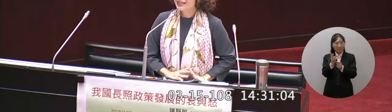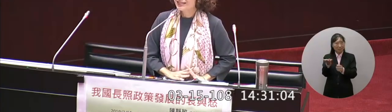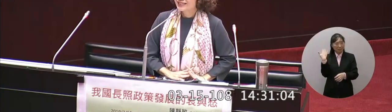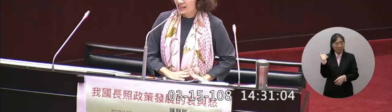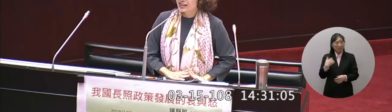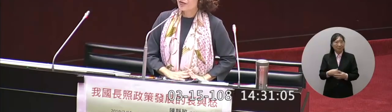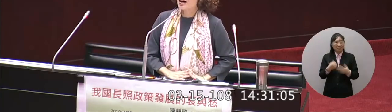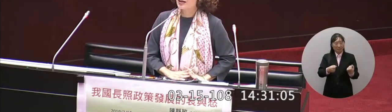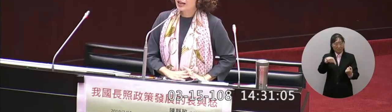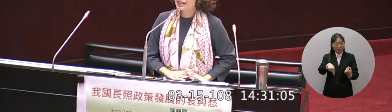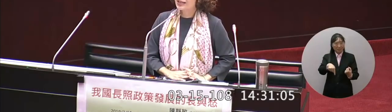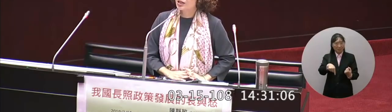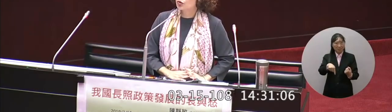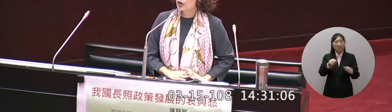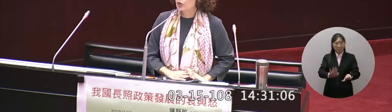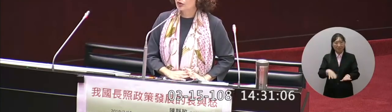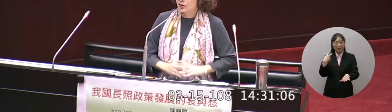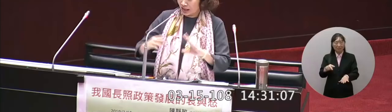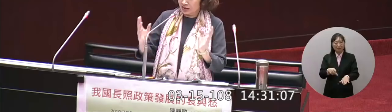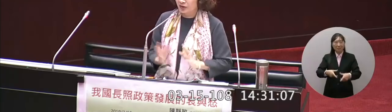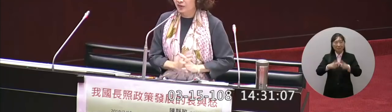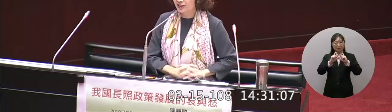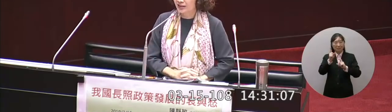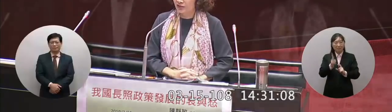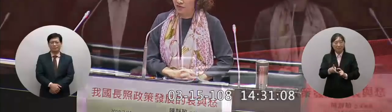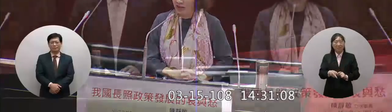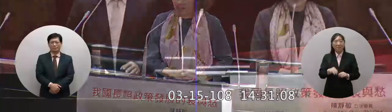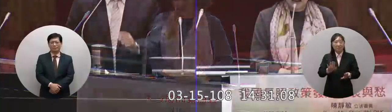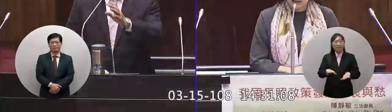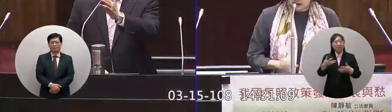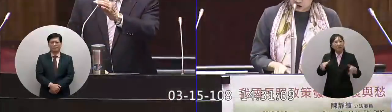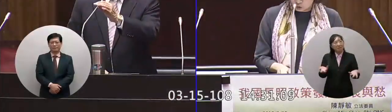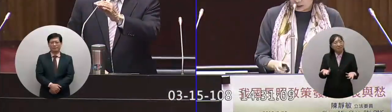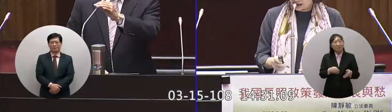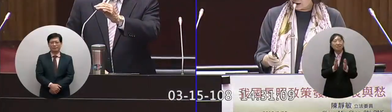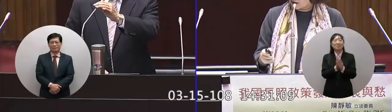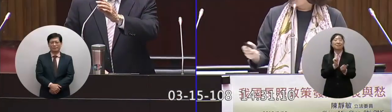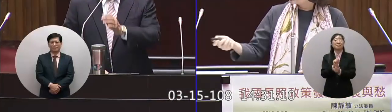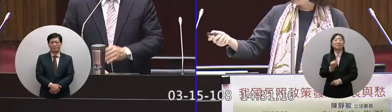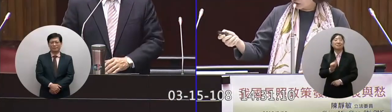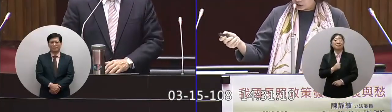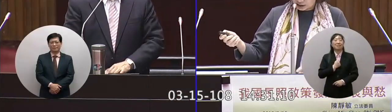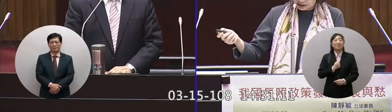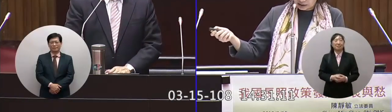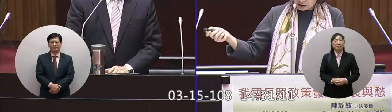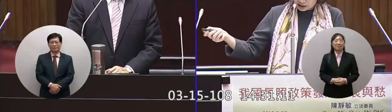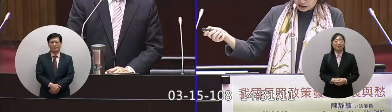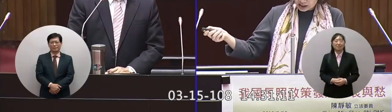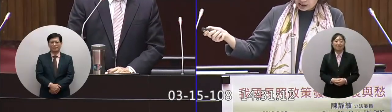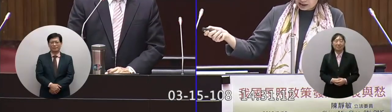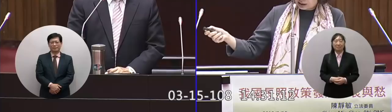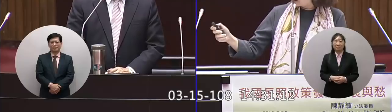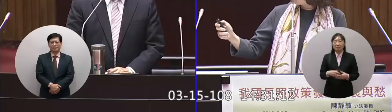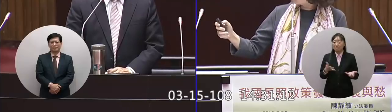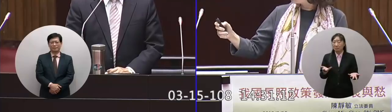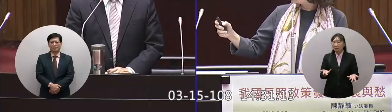13年前。在这个地方啊，那现在继续回锅，所以当然有很多事情非常的熟稔哈。那很多的事情，